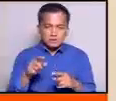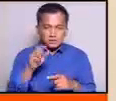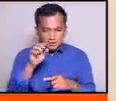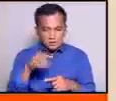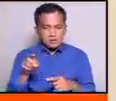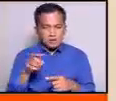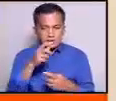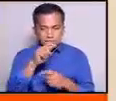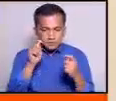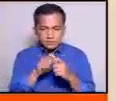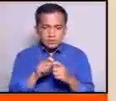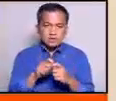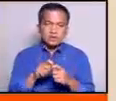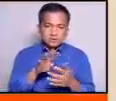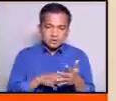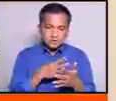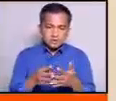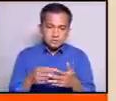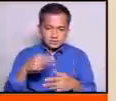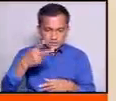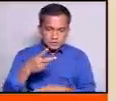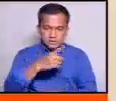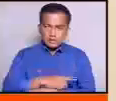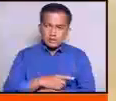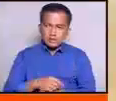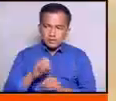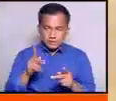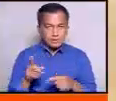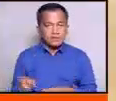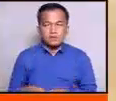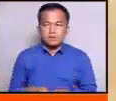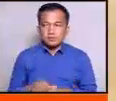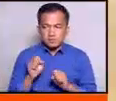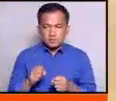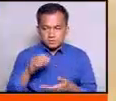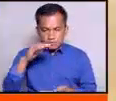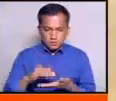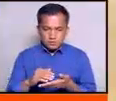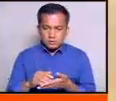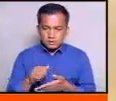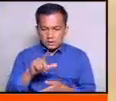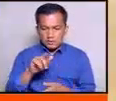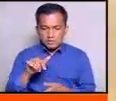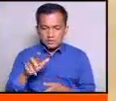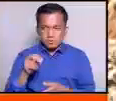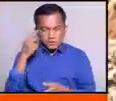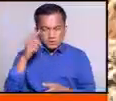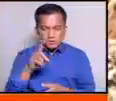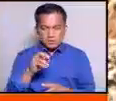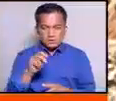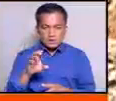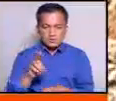to our customers, no? Pero by the second day naman, nagsastabilize na yan. Posible namang bawasan pa ang alokasyon ng Angat Dam para sa domestic